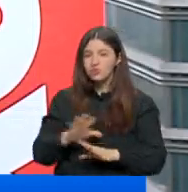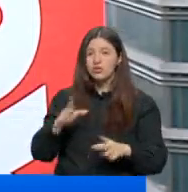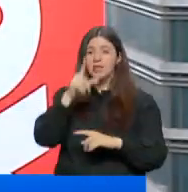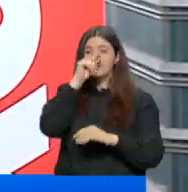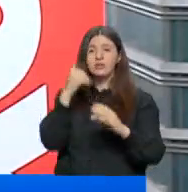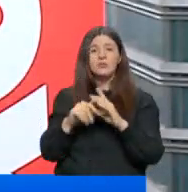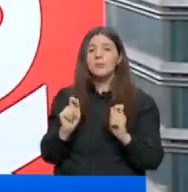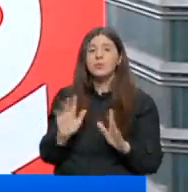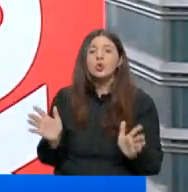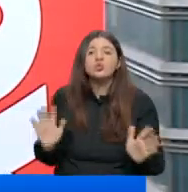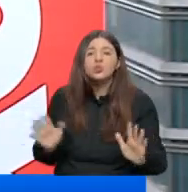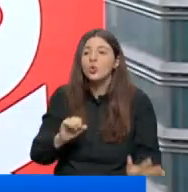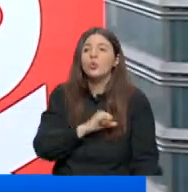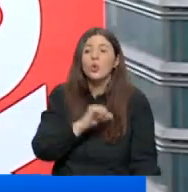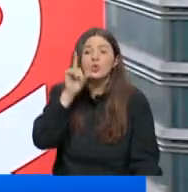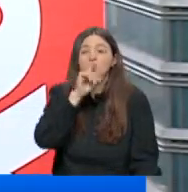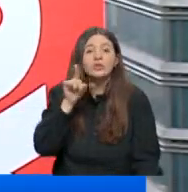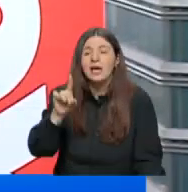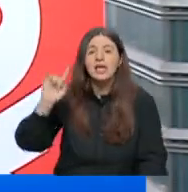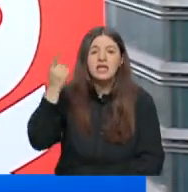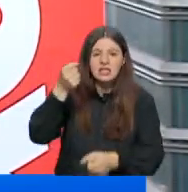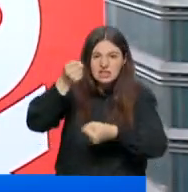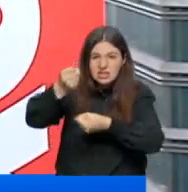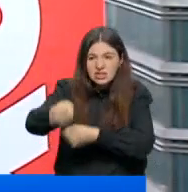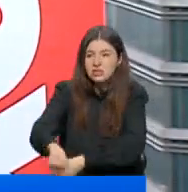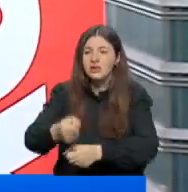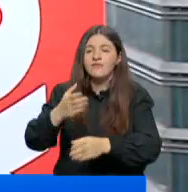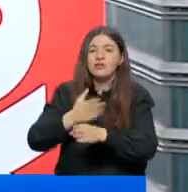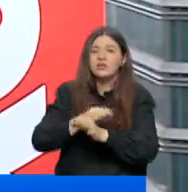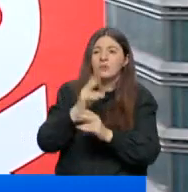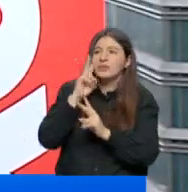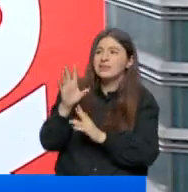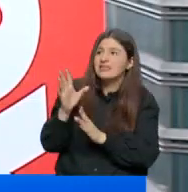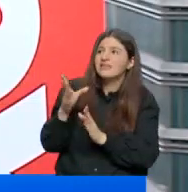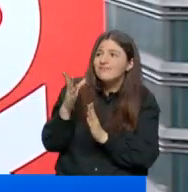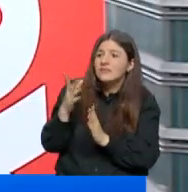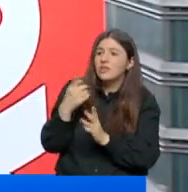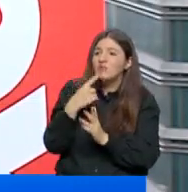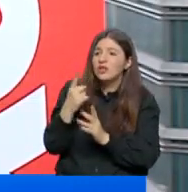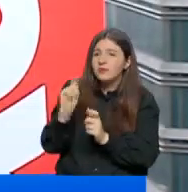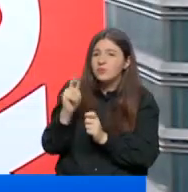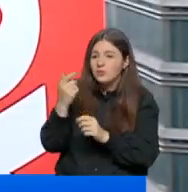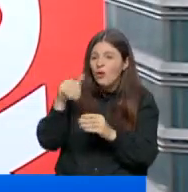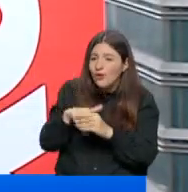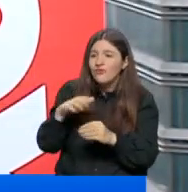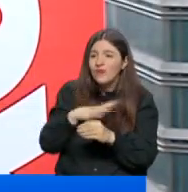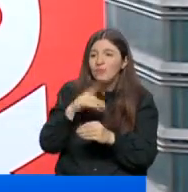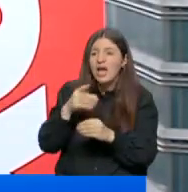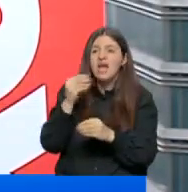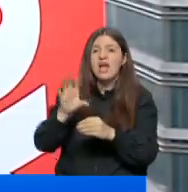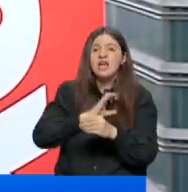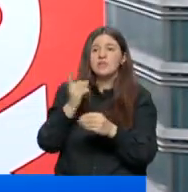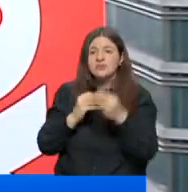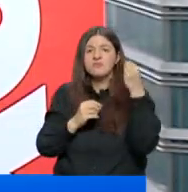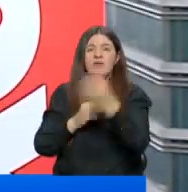tweet atamıyorsun artık korkudan. İktidar bastırmış halkı, yurttaş şöyle bakıyor. Elimde sözümü söyleyebileceğim bir tane oyun var. Bunu en etkili